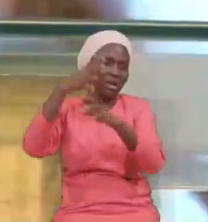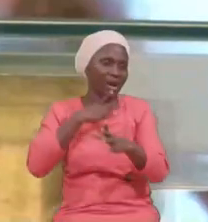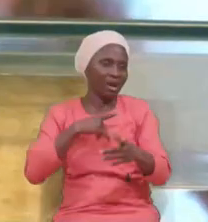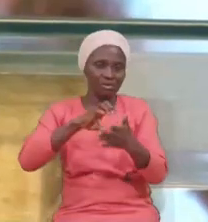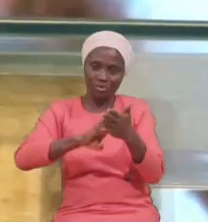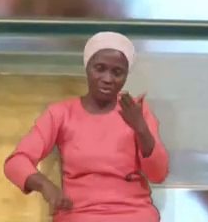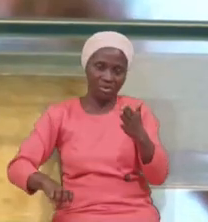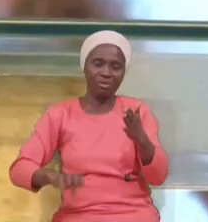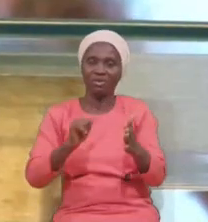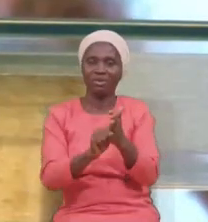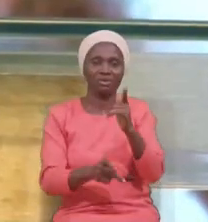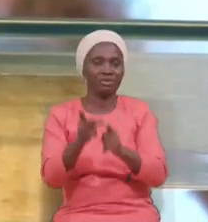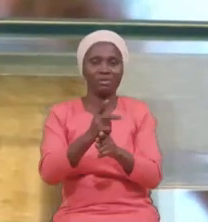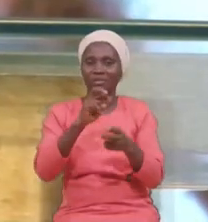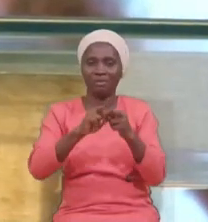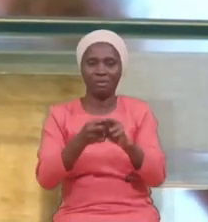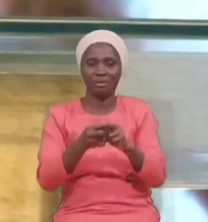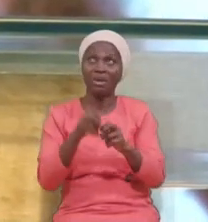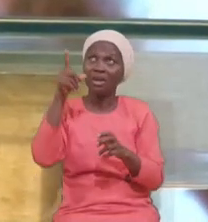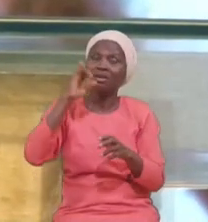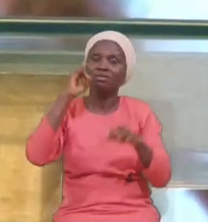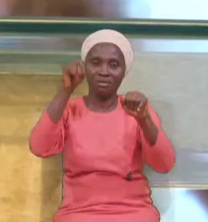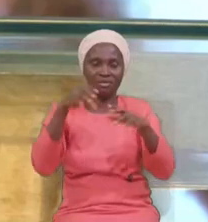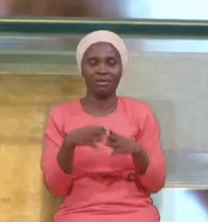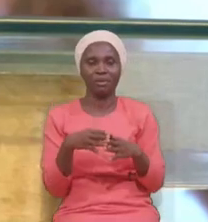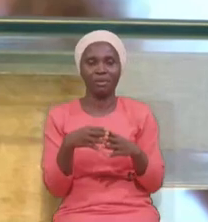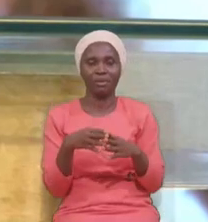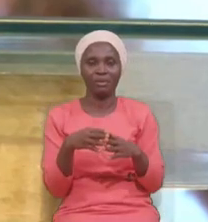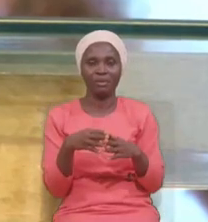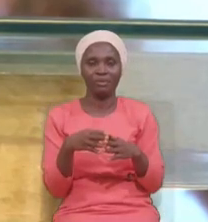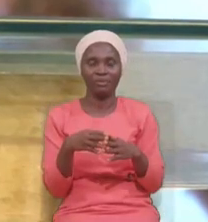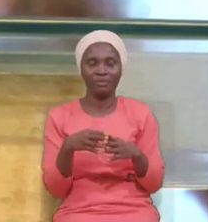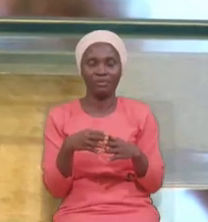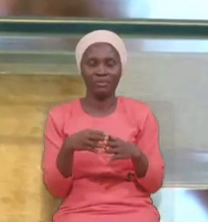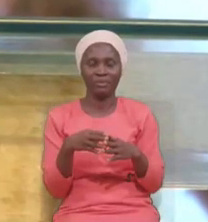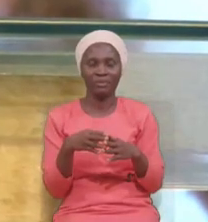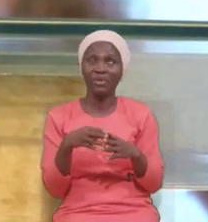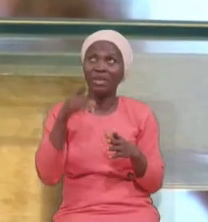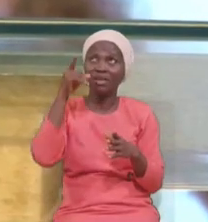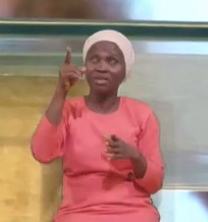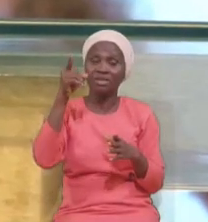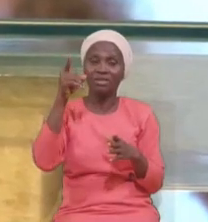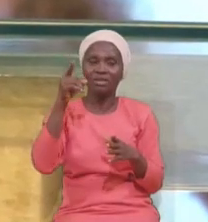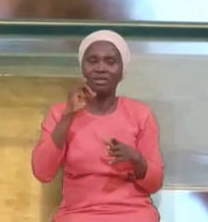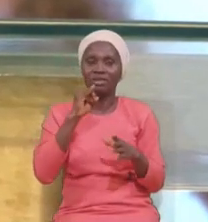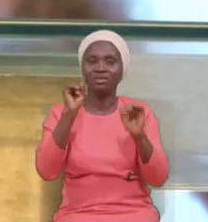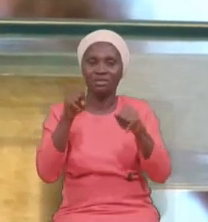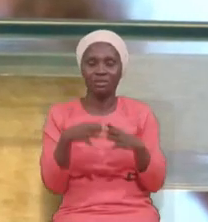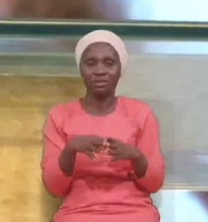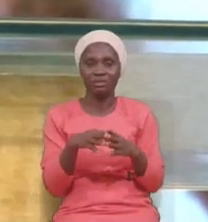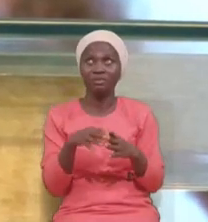les montagnes des centenaires. Les montagnes des cycles, des siècles, le Seigneur ôte